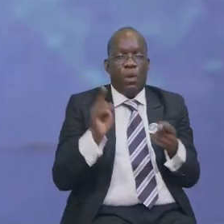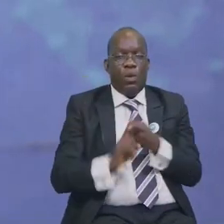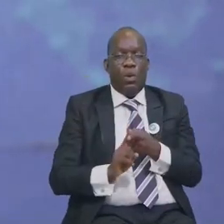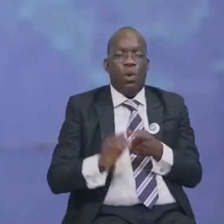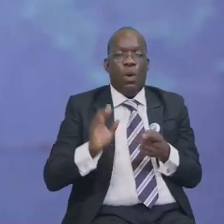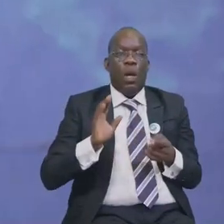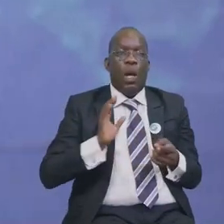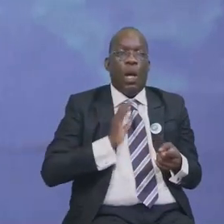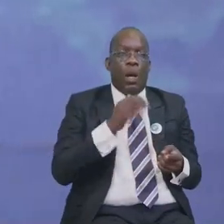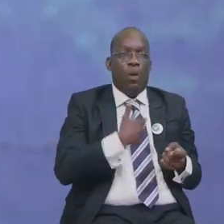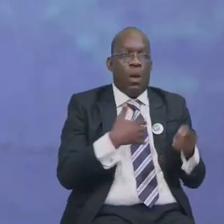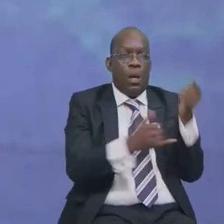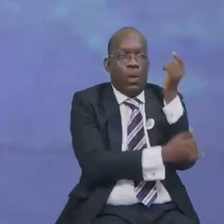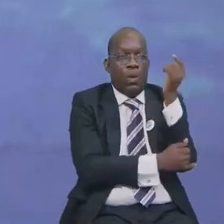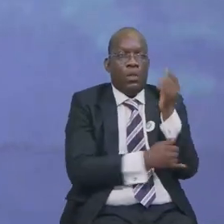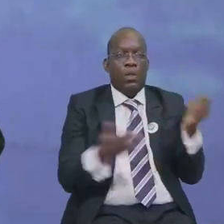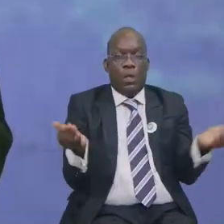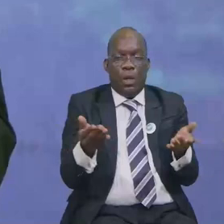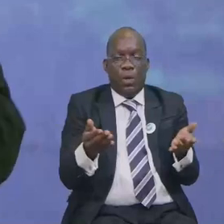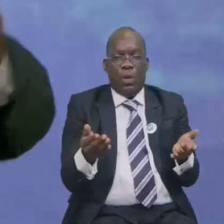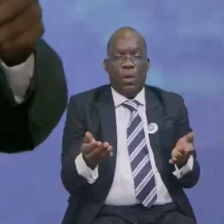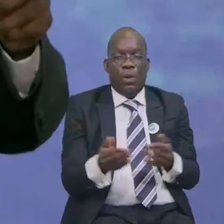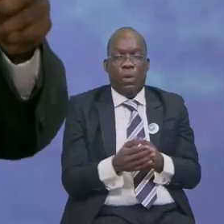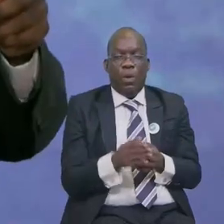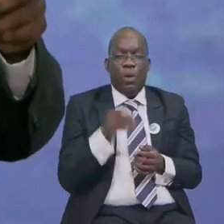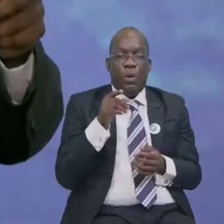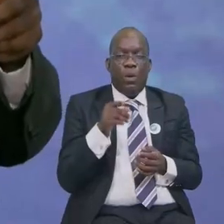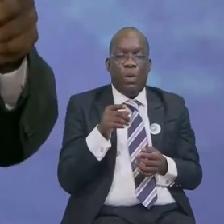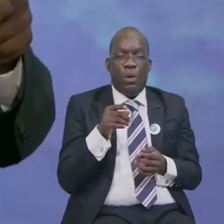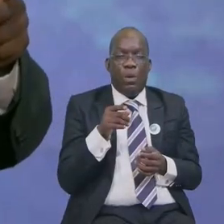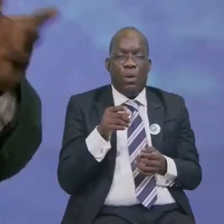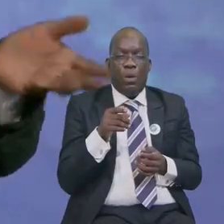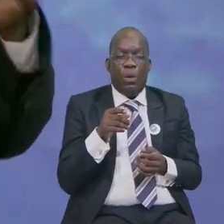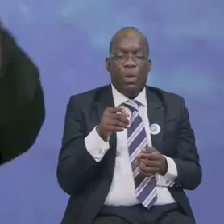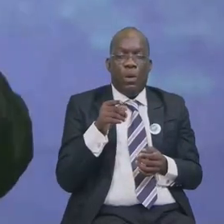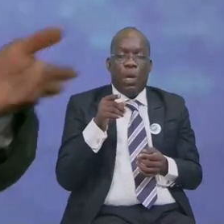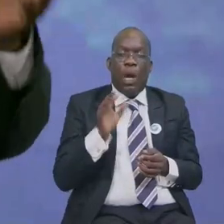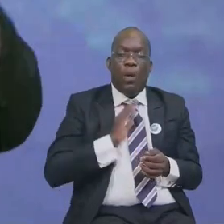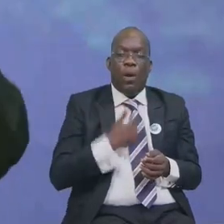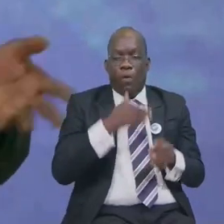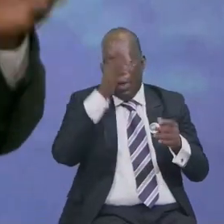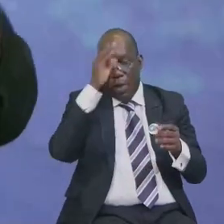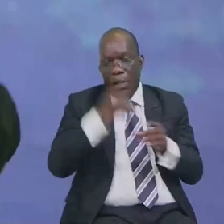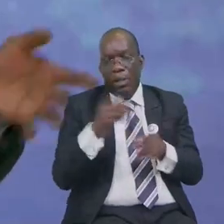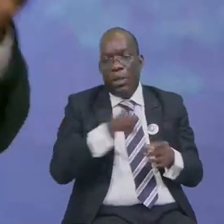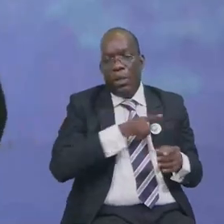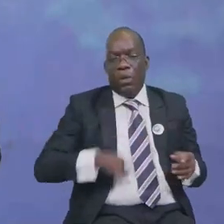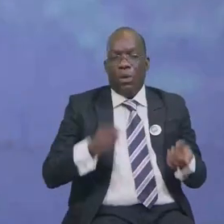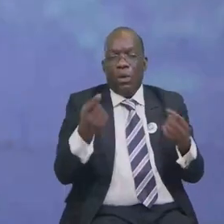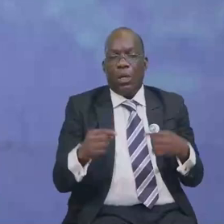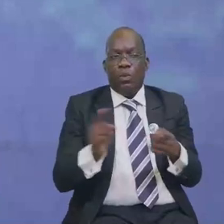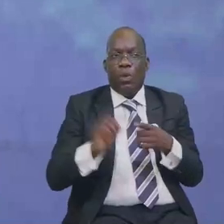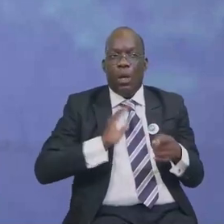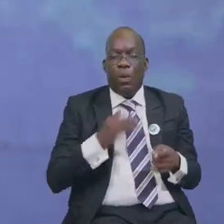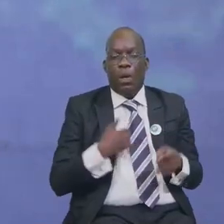j'étais venu au Ghana il y a des années. Le mari et elle avaient